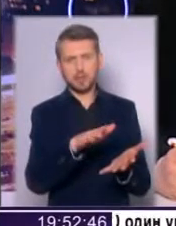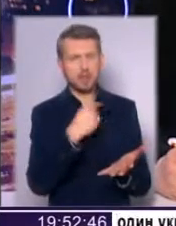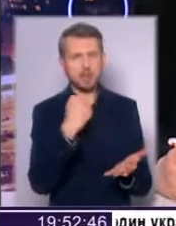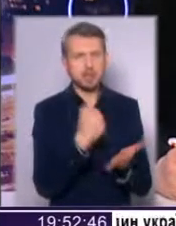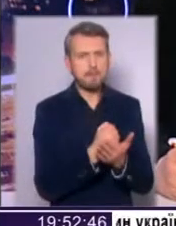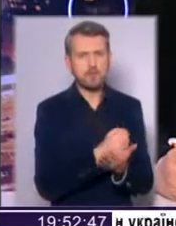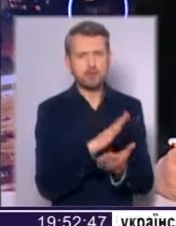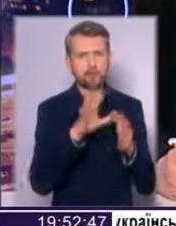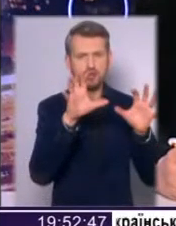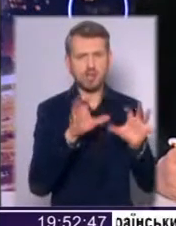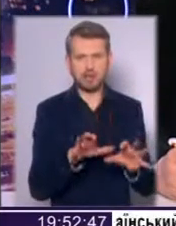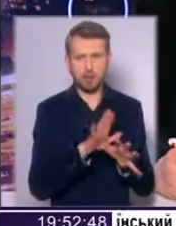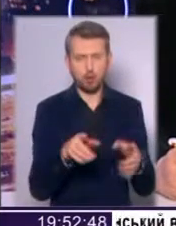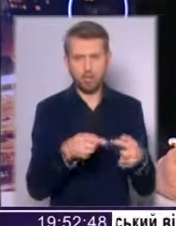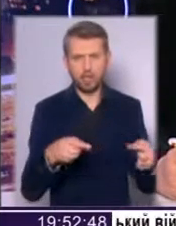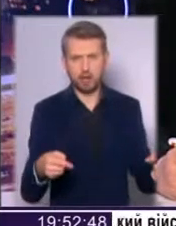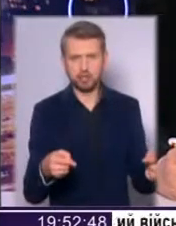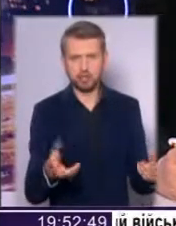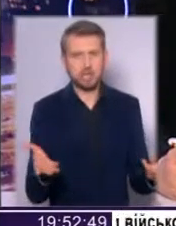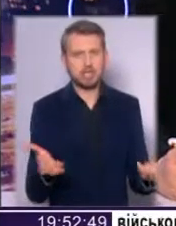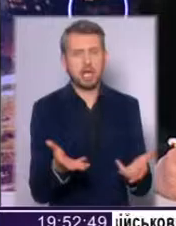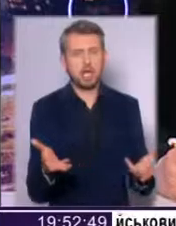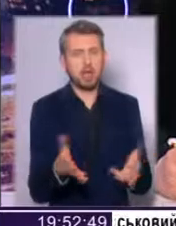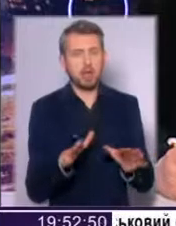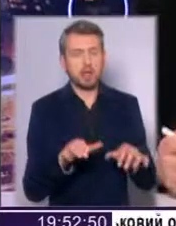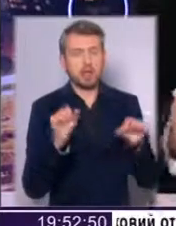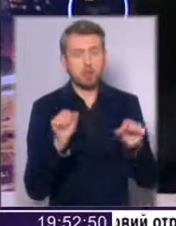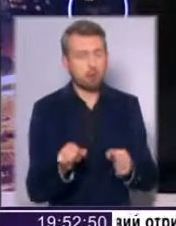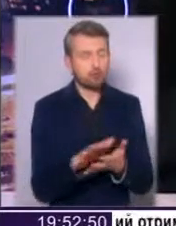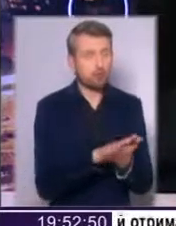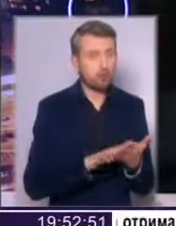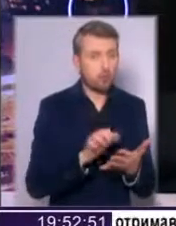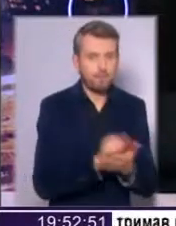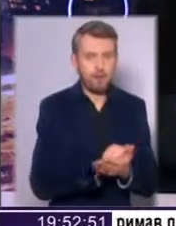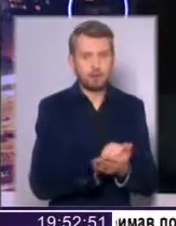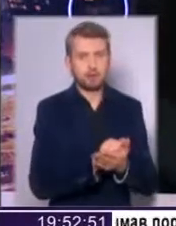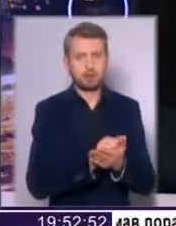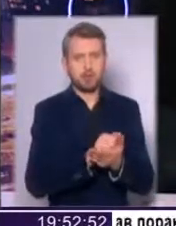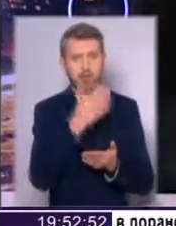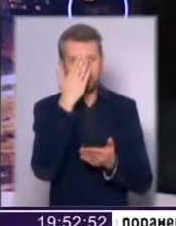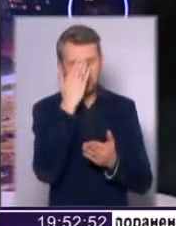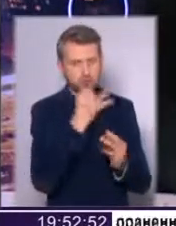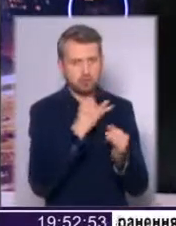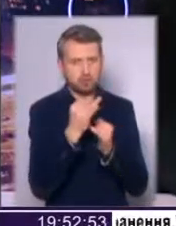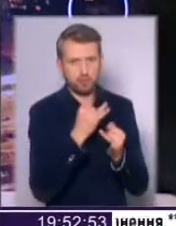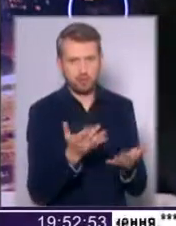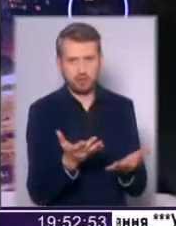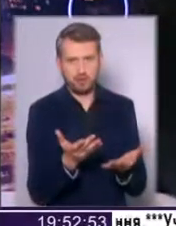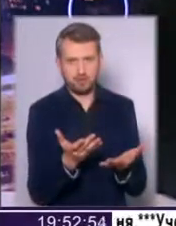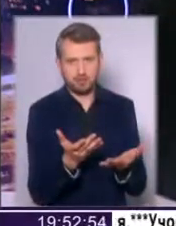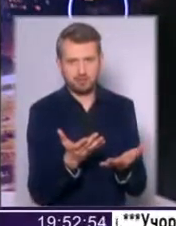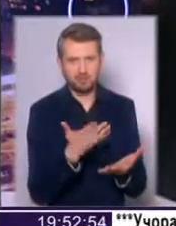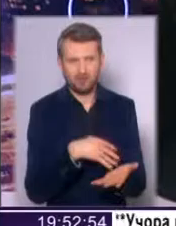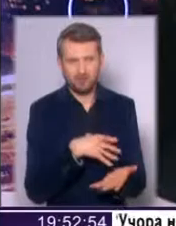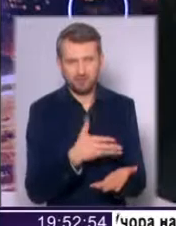непідтверджені і незаконні речі, які тільки можуть зруйнувати спосіб знайти спільну мову. Тому що